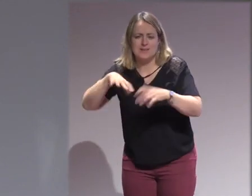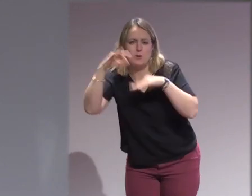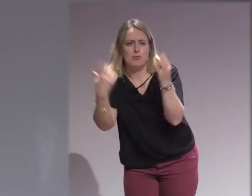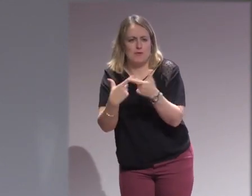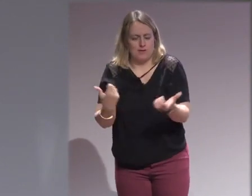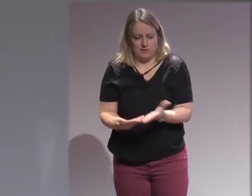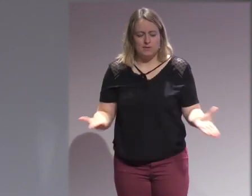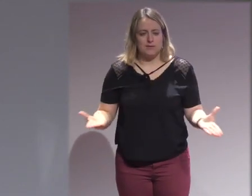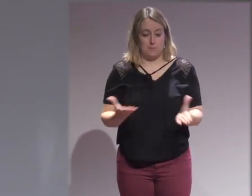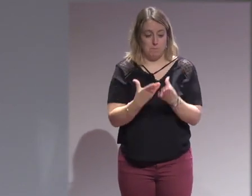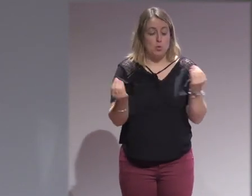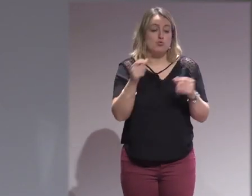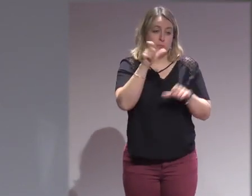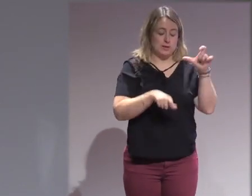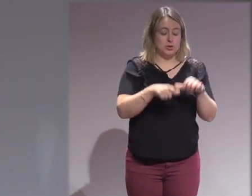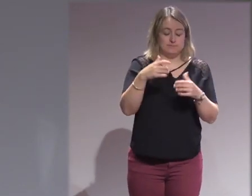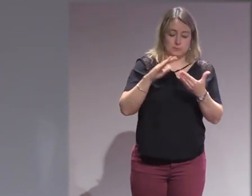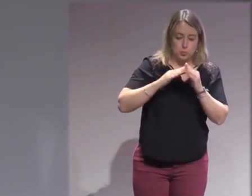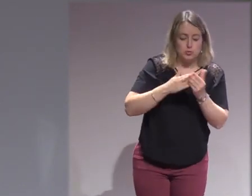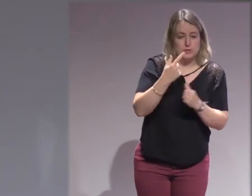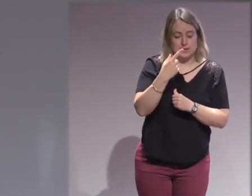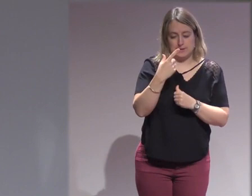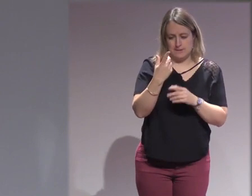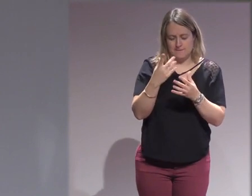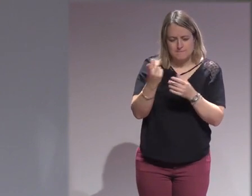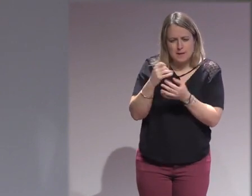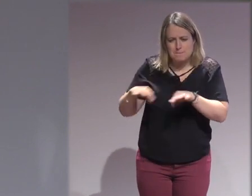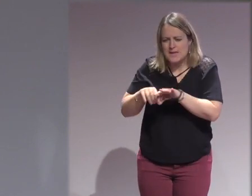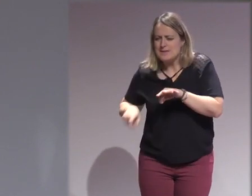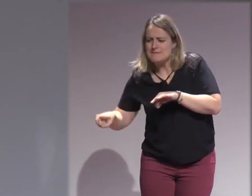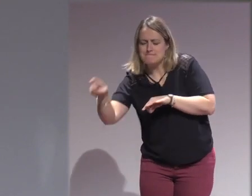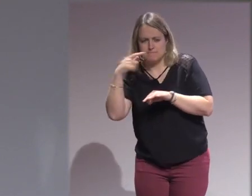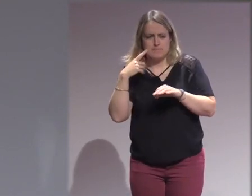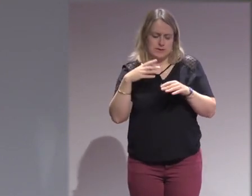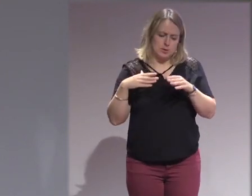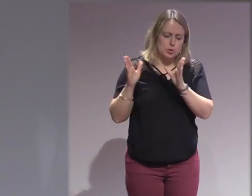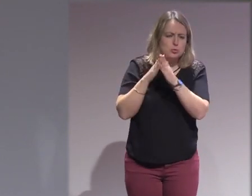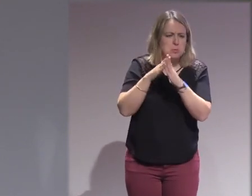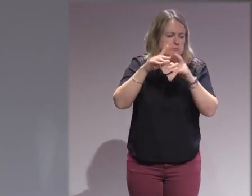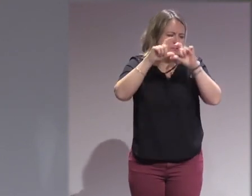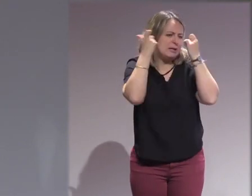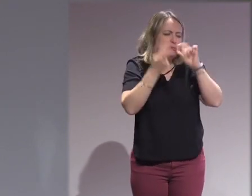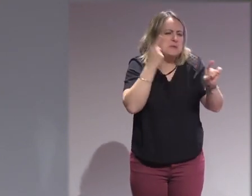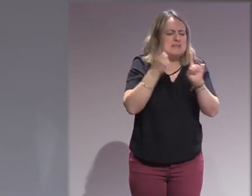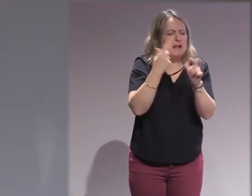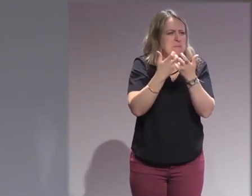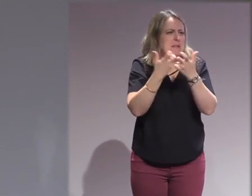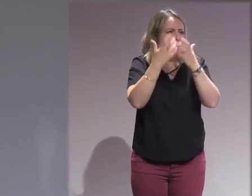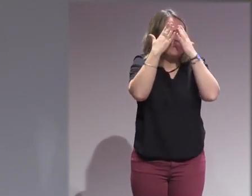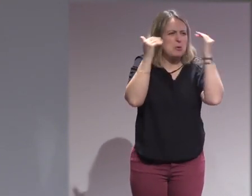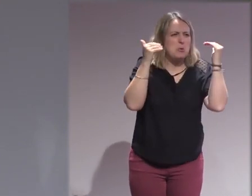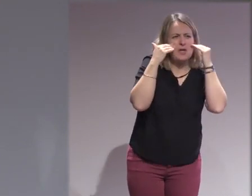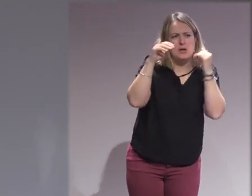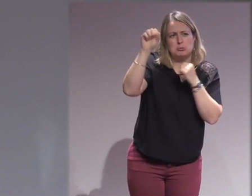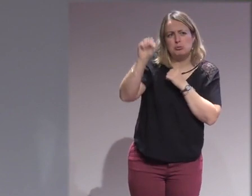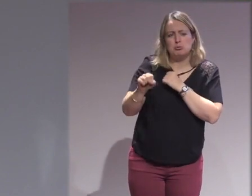pays, se sont organisées pour obtenir un statut spécifique. Donc voilà, c'est les Coréens de l'étranger, en Éthiopie, je ne sais pas comment ça s'appelle, enfin, je ne sais pas quel statut ils ont, mais